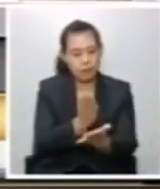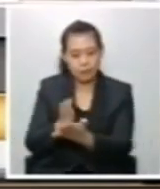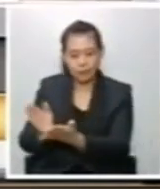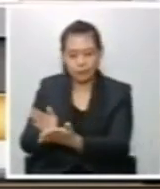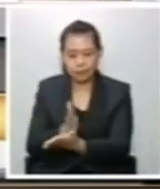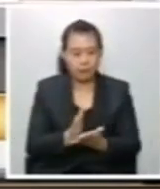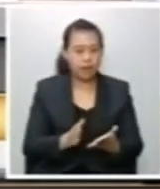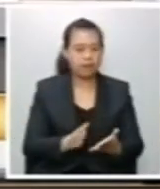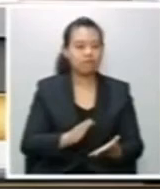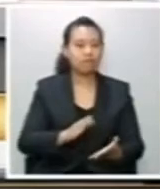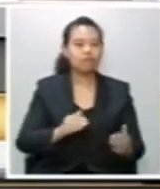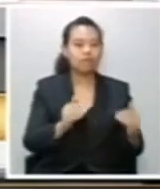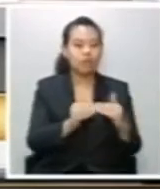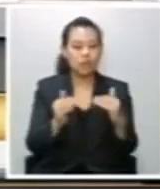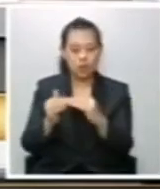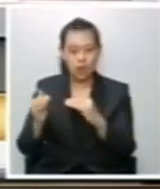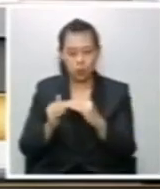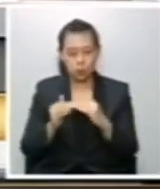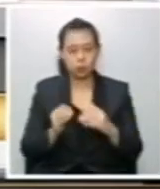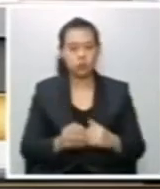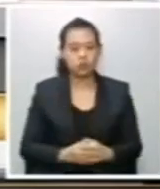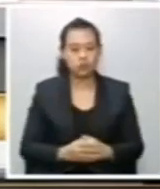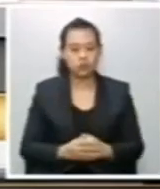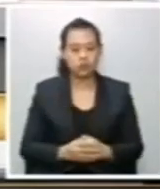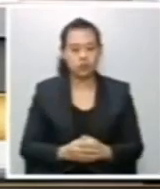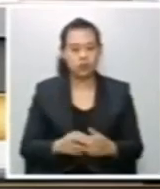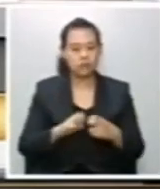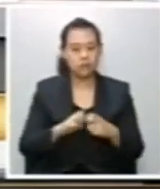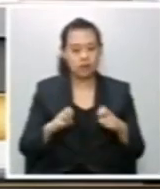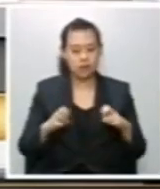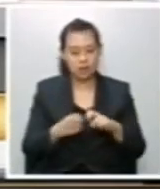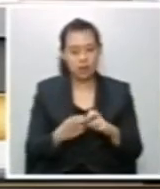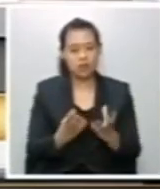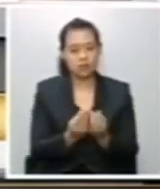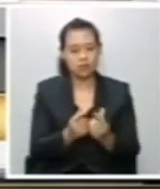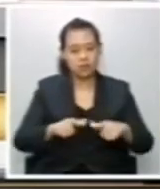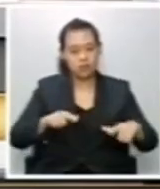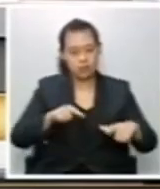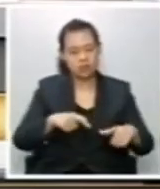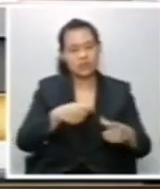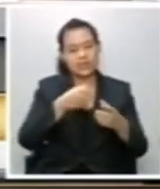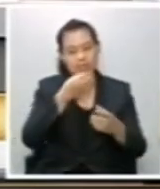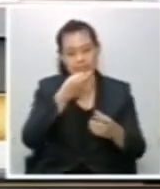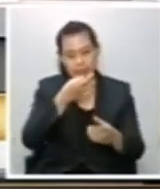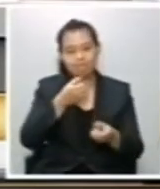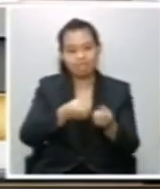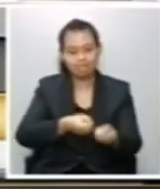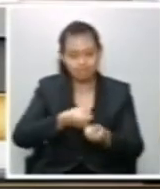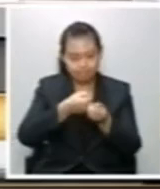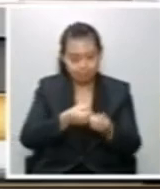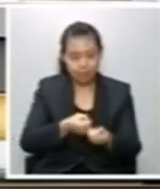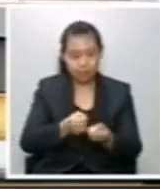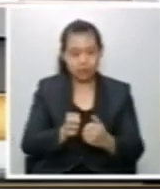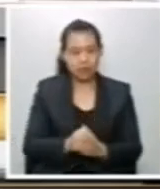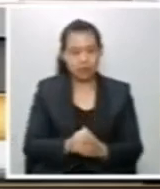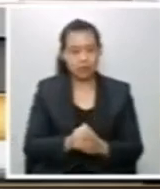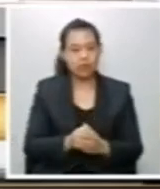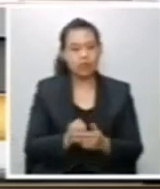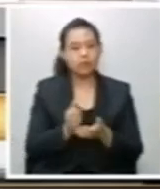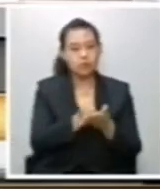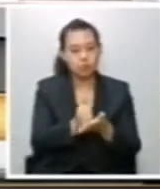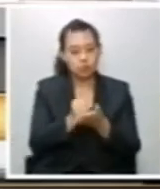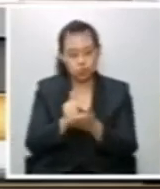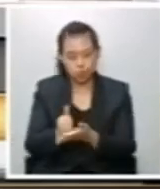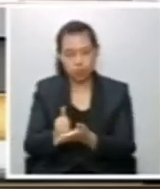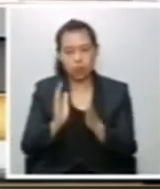รรมการแก้ไขปัญหาที่ทำกินเราต้องการที่จะดึงศักยภาพของที่ดินของคนยากคนจนของเกษตรกร